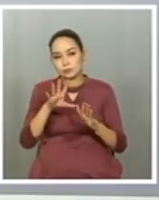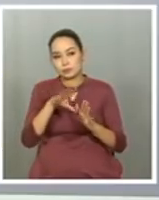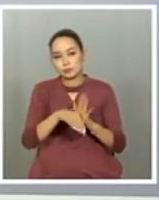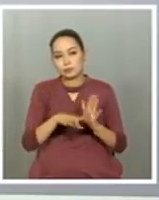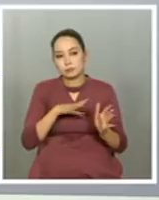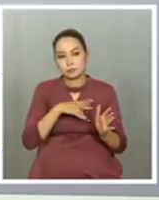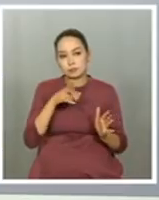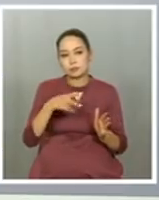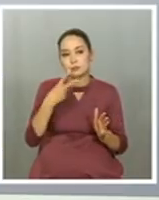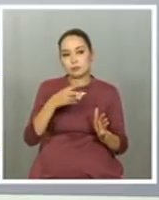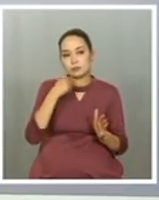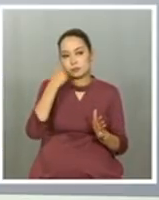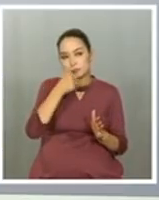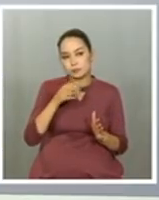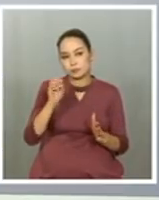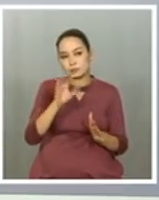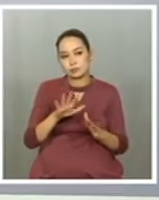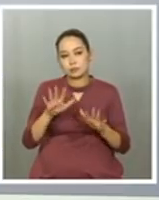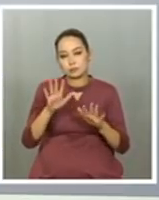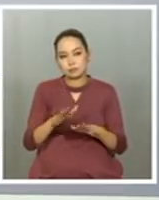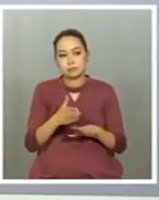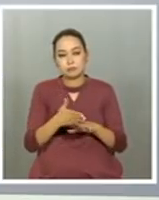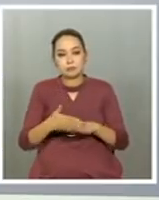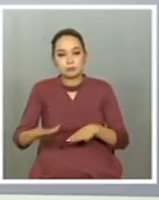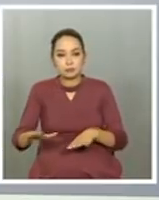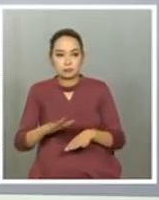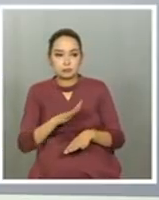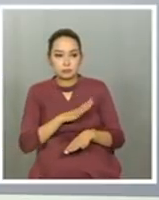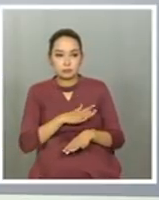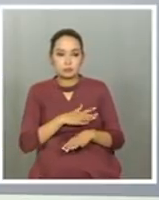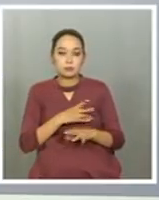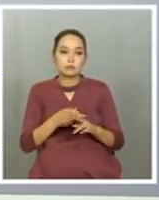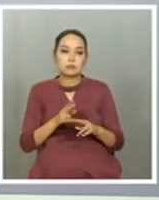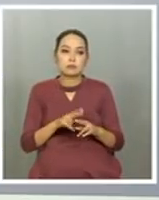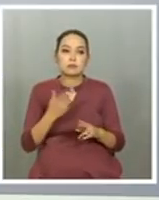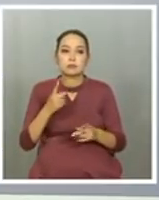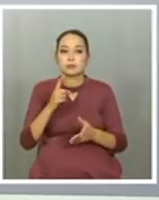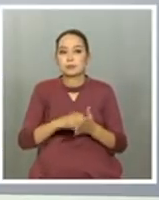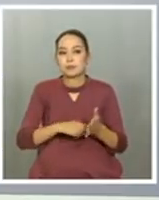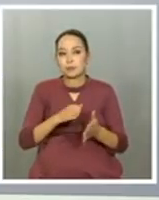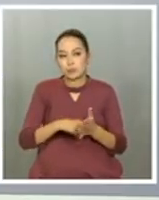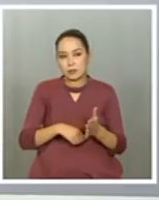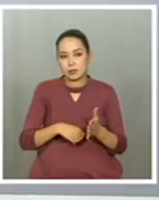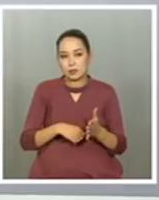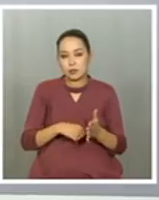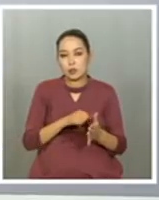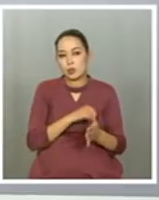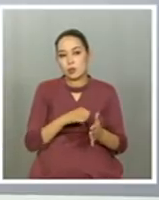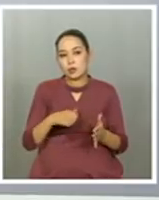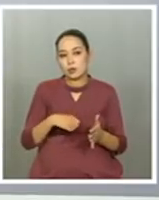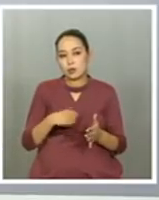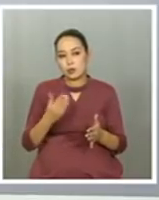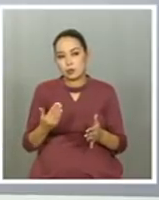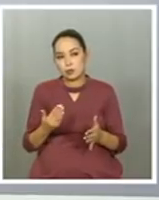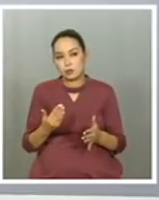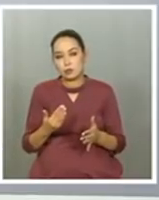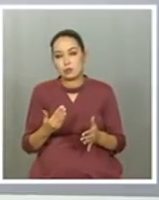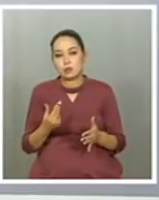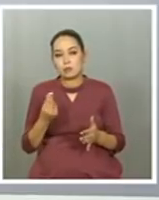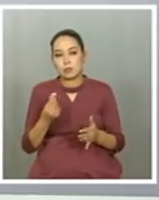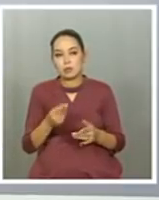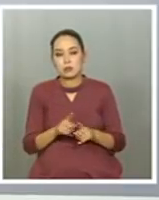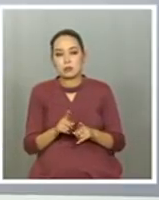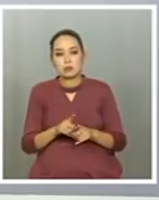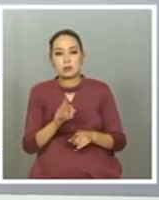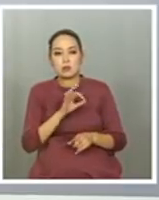2020 жылға келіп Еуропалық одақтан бөлініп кетті. Оның бірден бір себебі олар өздерінің ұлттық ақшасын пайдаланғысы